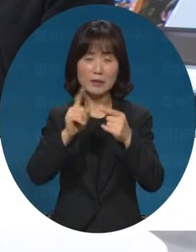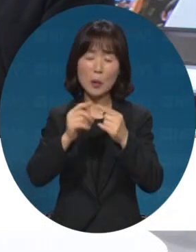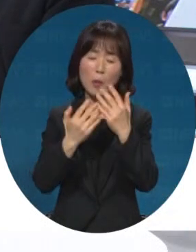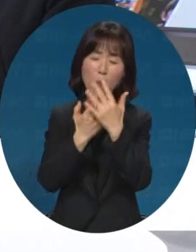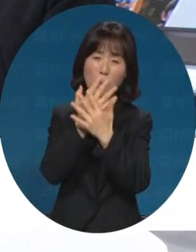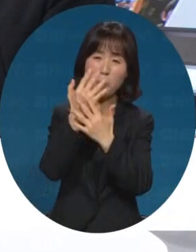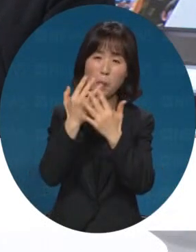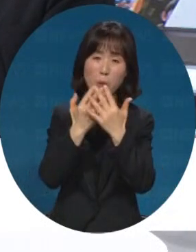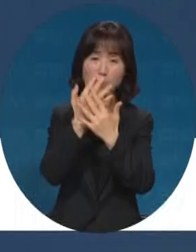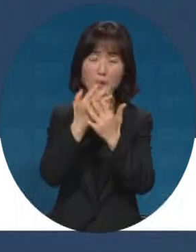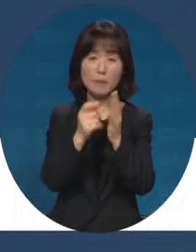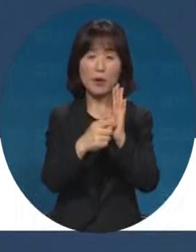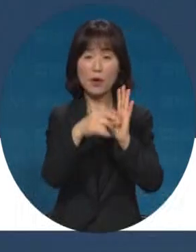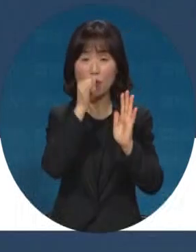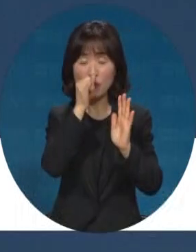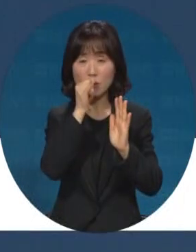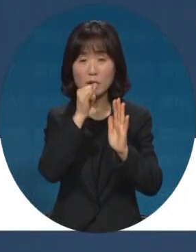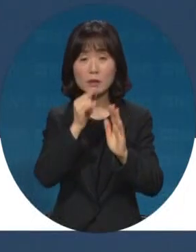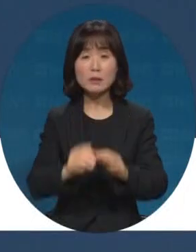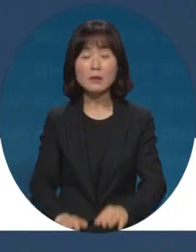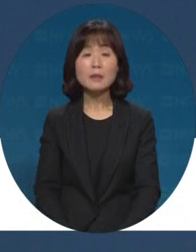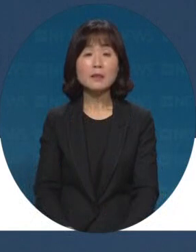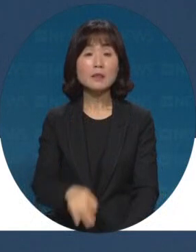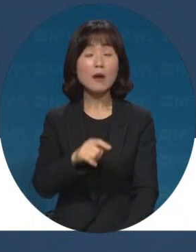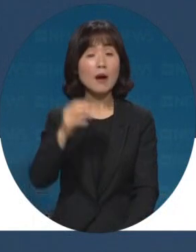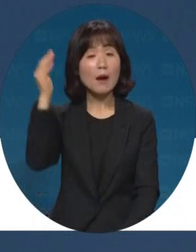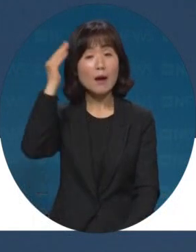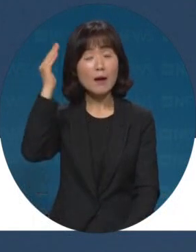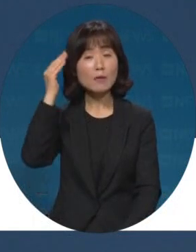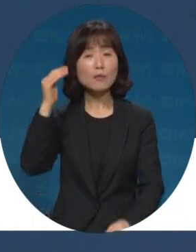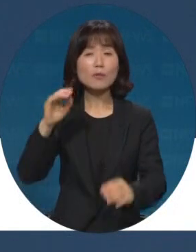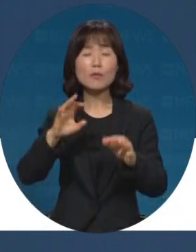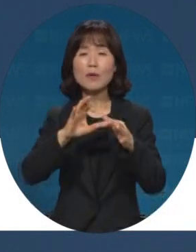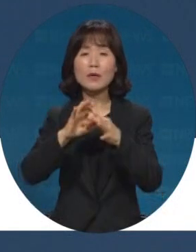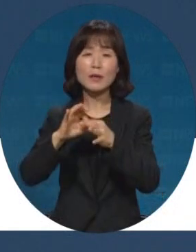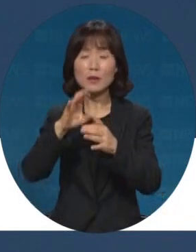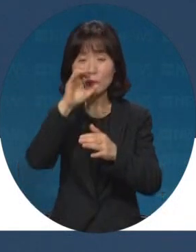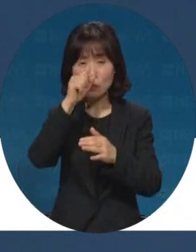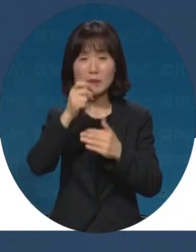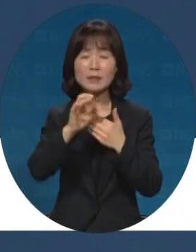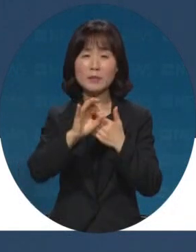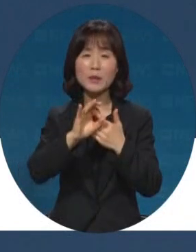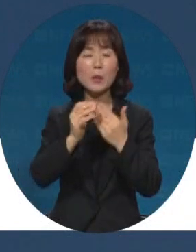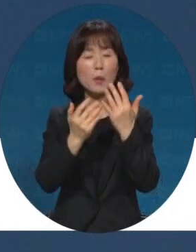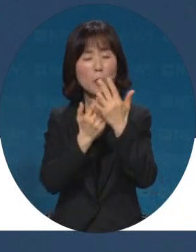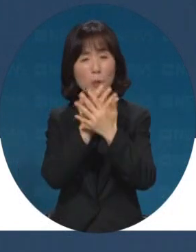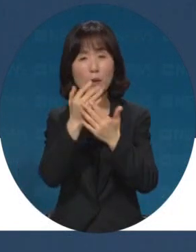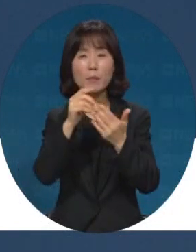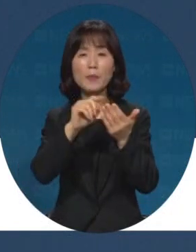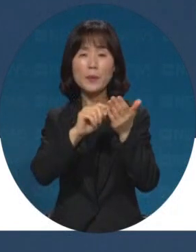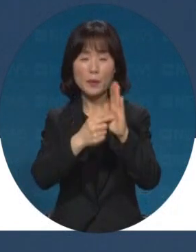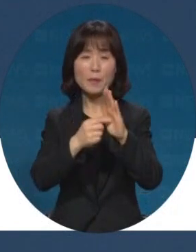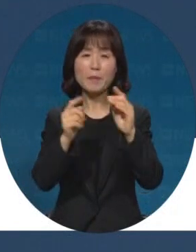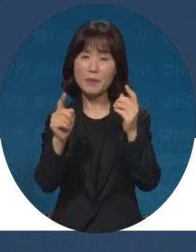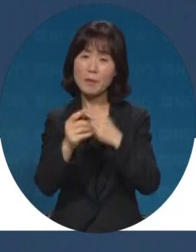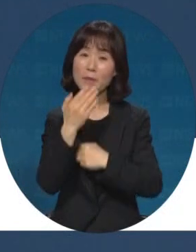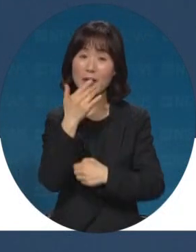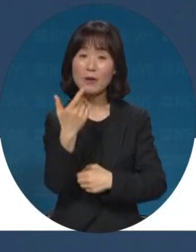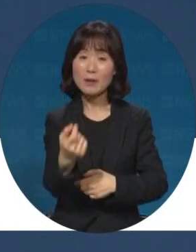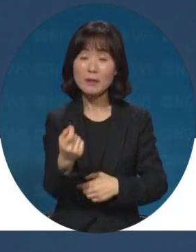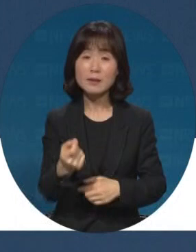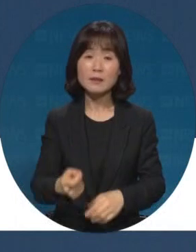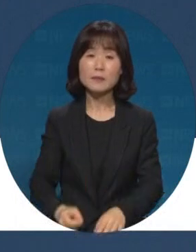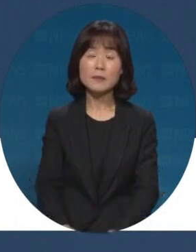그렇습니다네 이런 부분은요 사실은 한국과의 관계가 좋아지면 얼마든지 변경될 수 있을 것이라고 생각이 듭니다